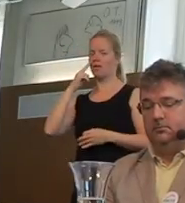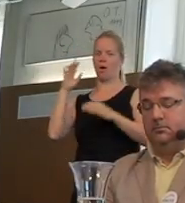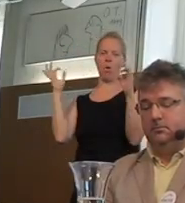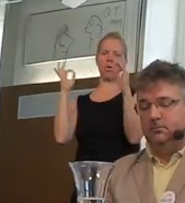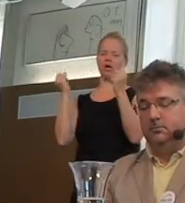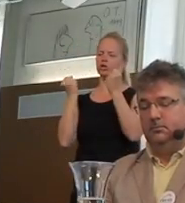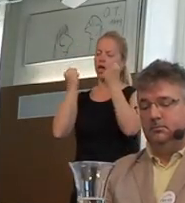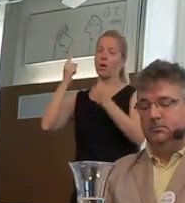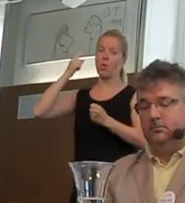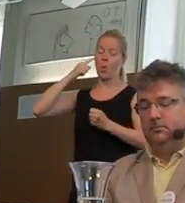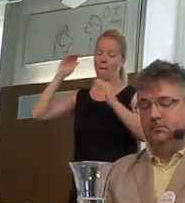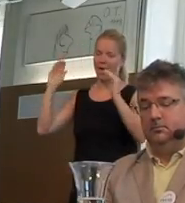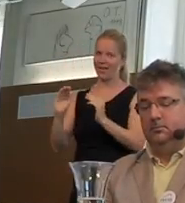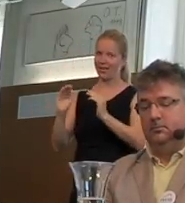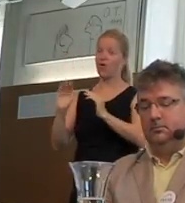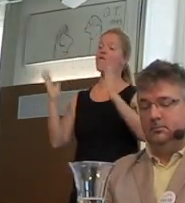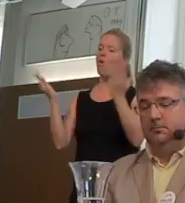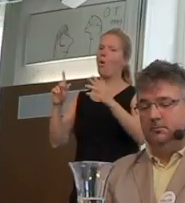starke Hörbeeinträchtigung hat.